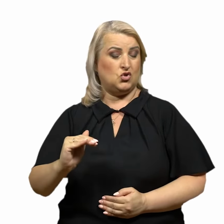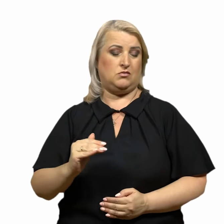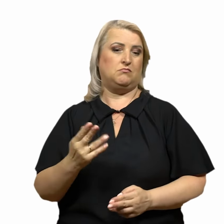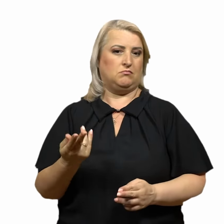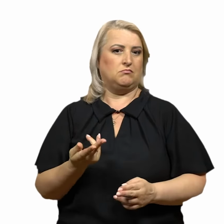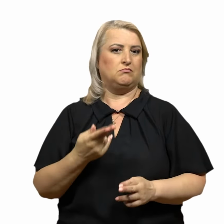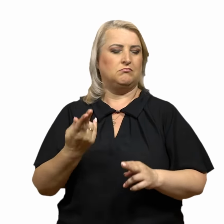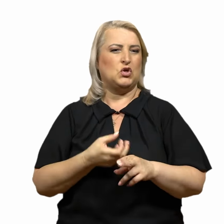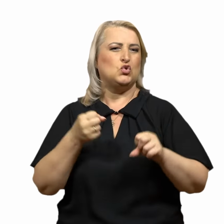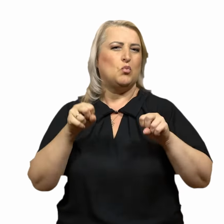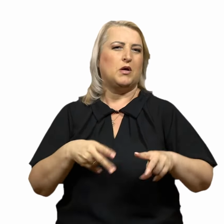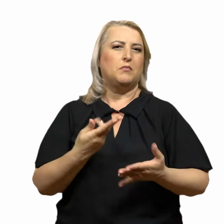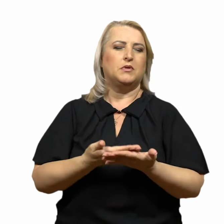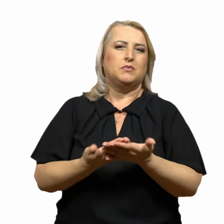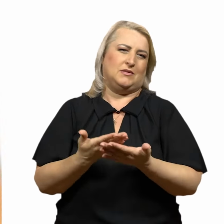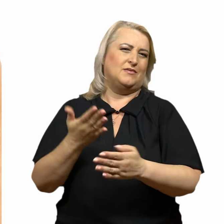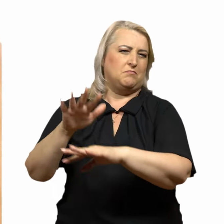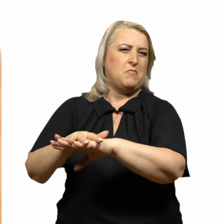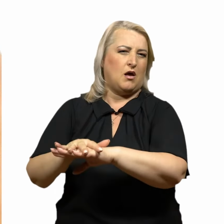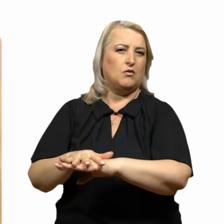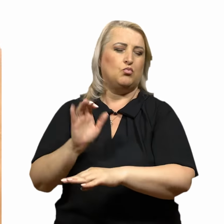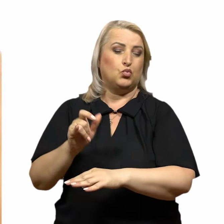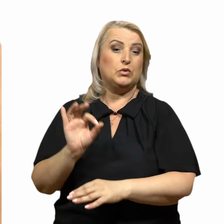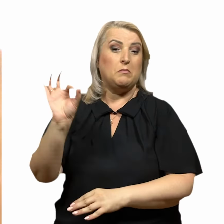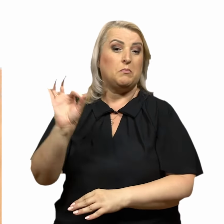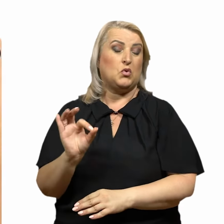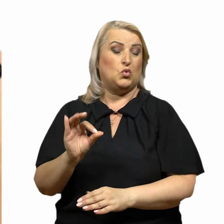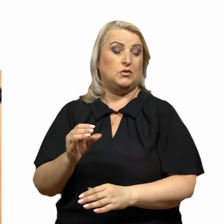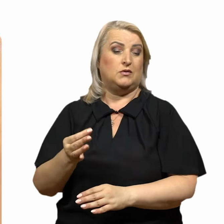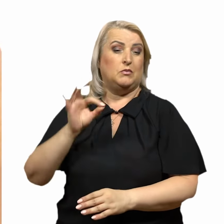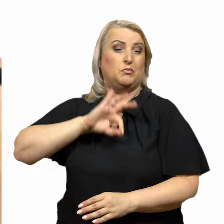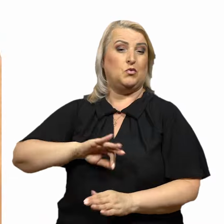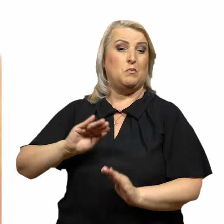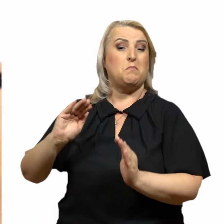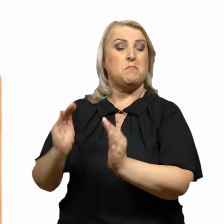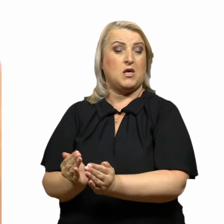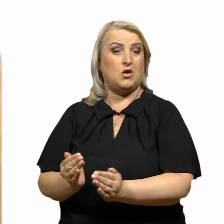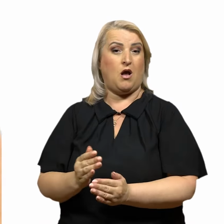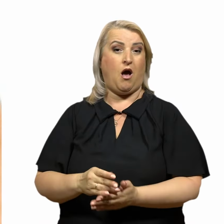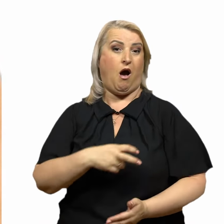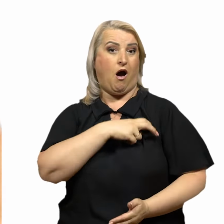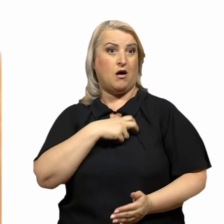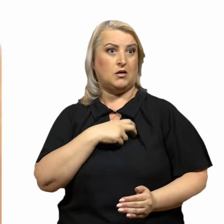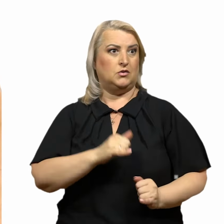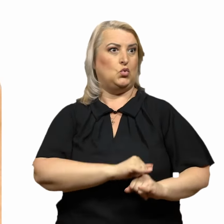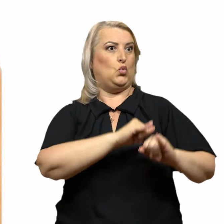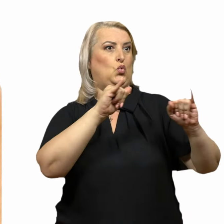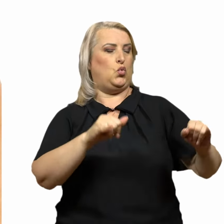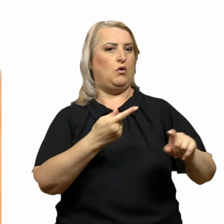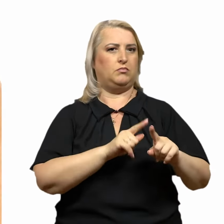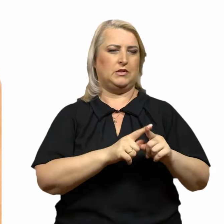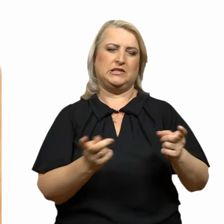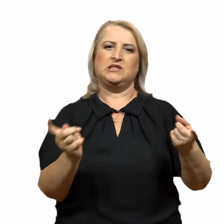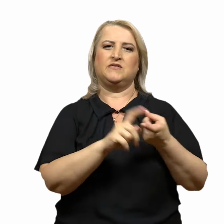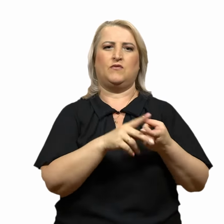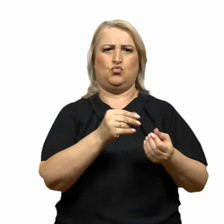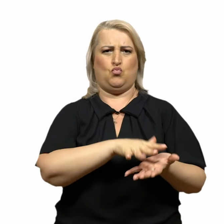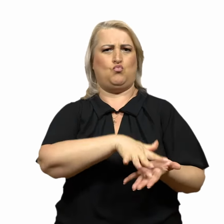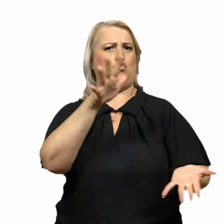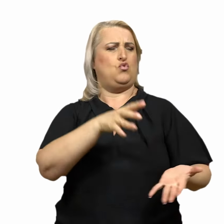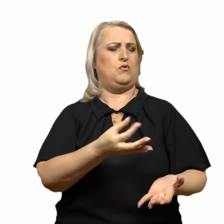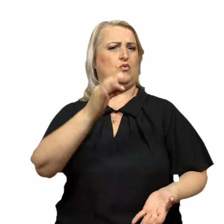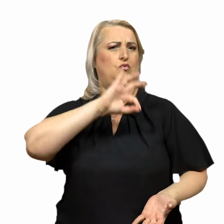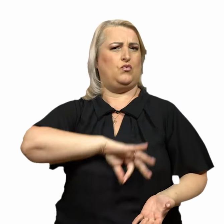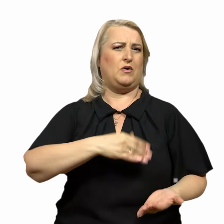mare a banilor, de exemplu la bancă, vei primi o dobândă mai mică, iar riscul mai ridicat va fi mereu asociat cu un câștig mai mare. Cum ar fi așa